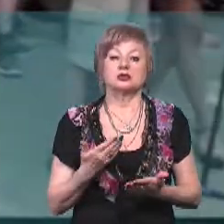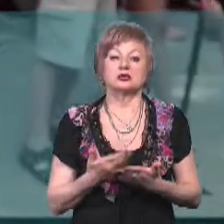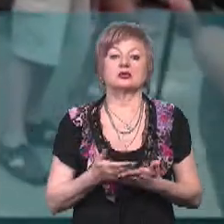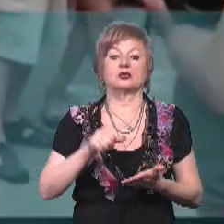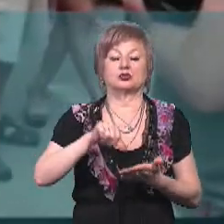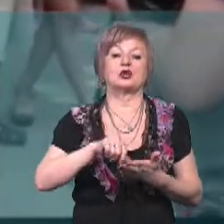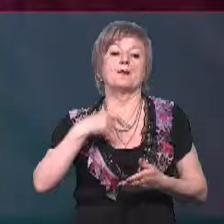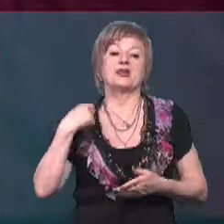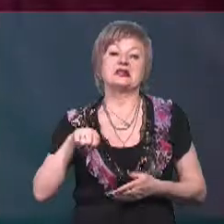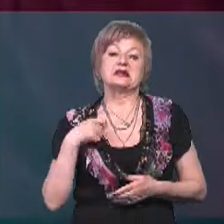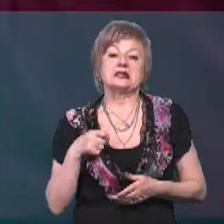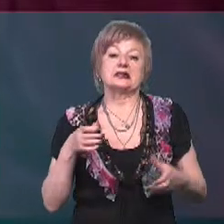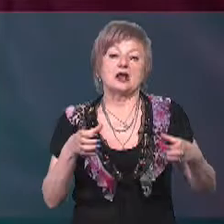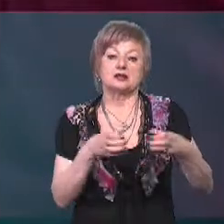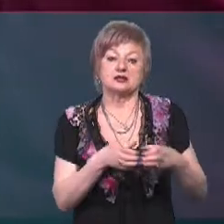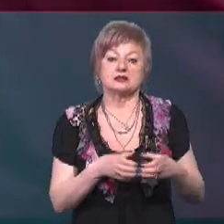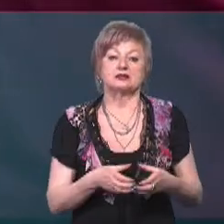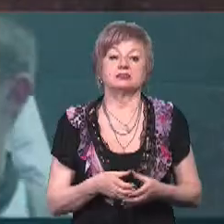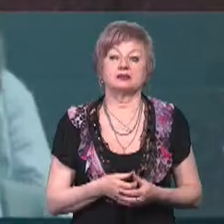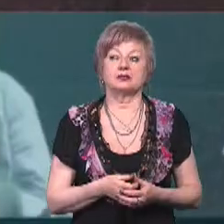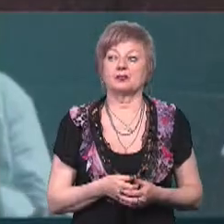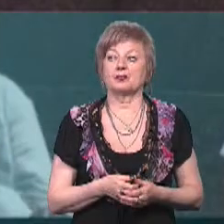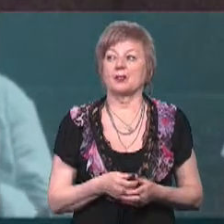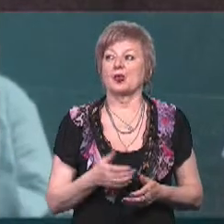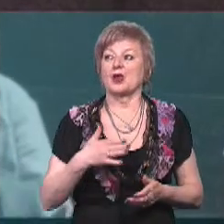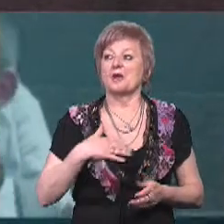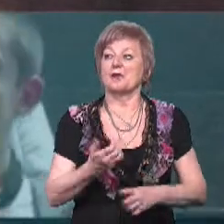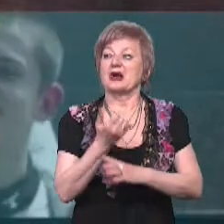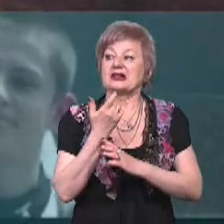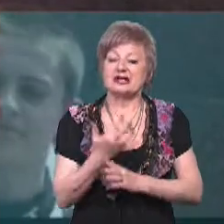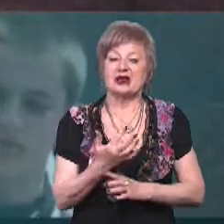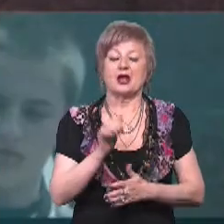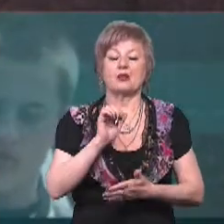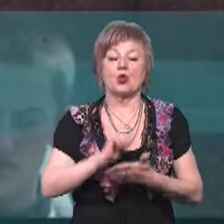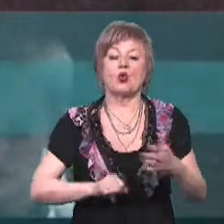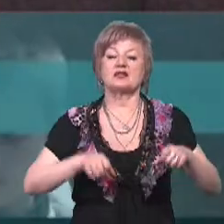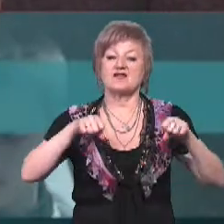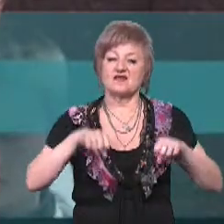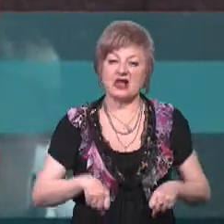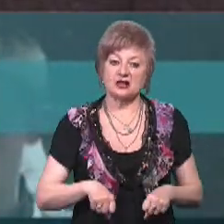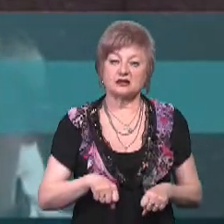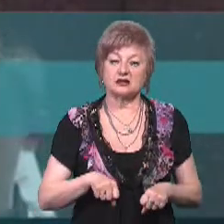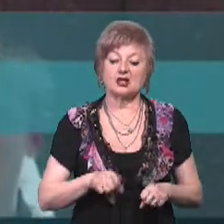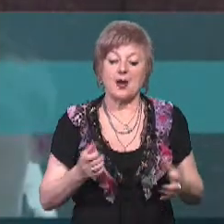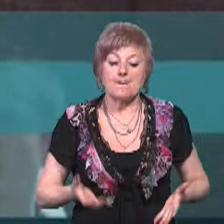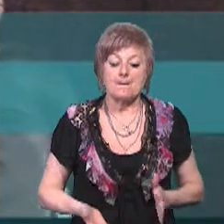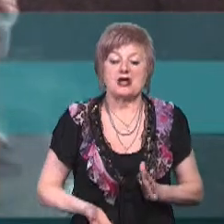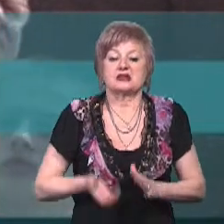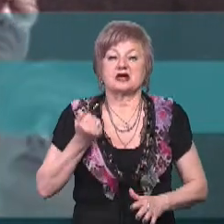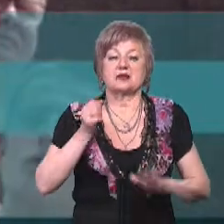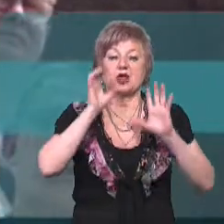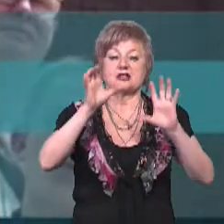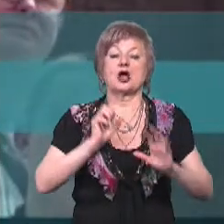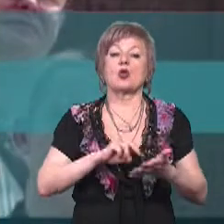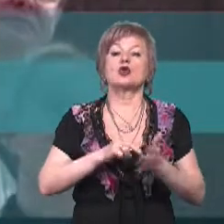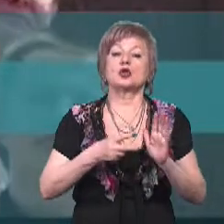президента, куди увійдуть і родичі полонених. Ми вимагаємо від цієї влади підтримки законопроекту